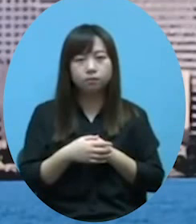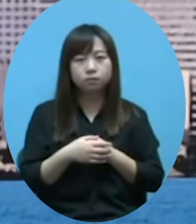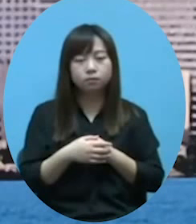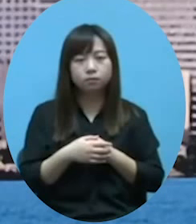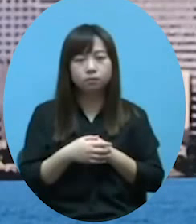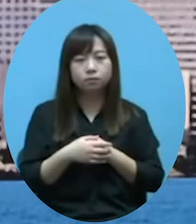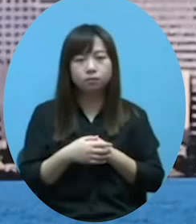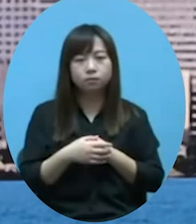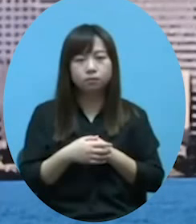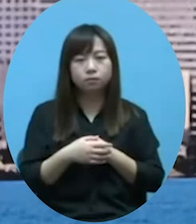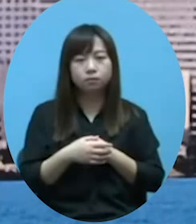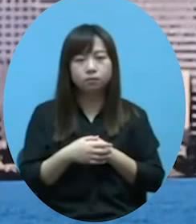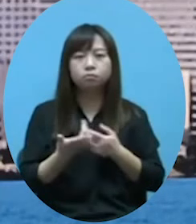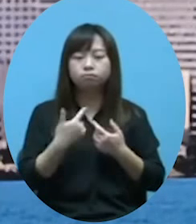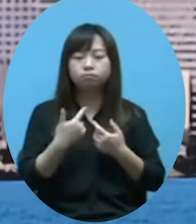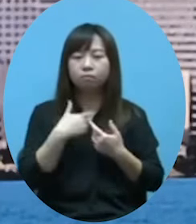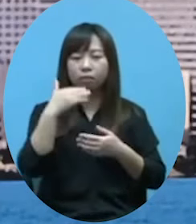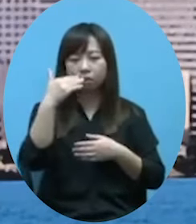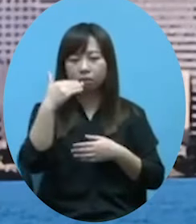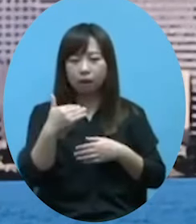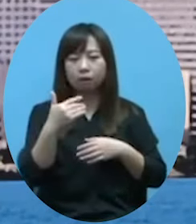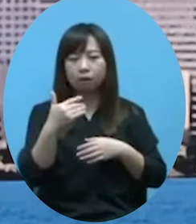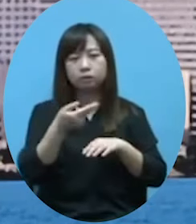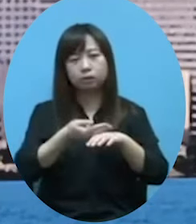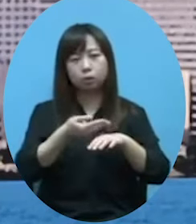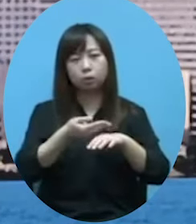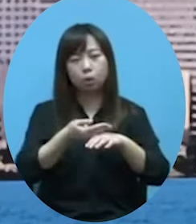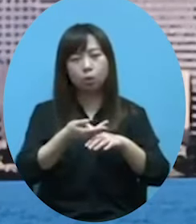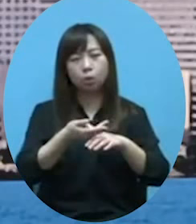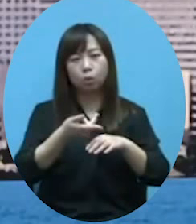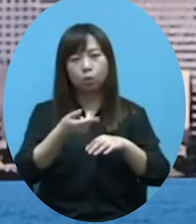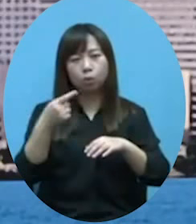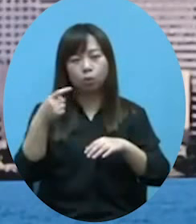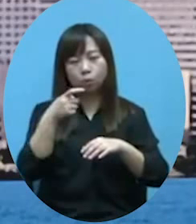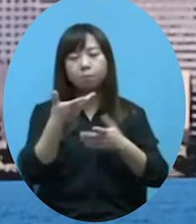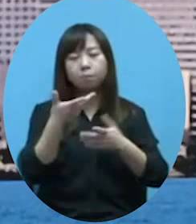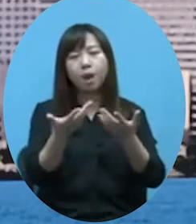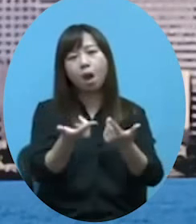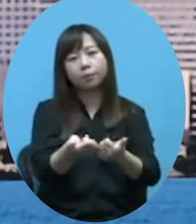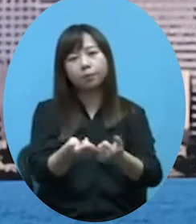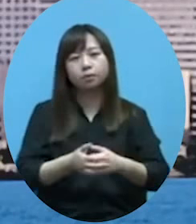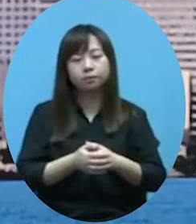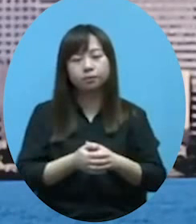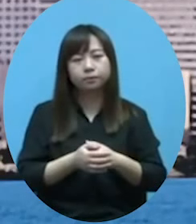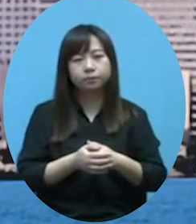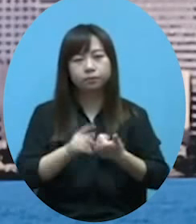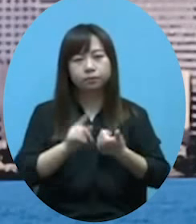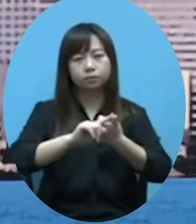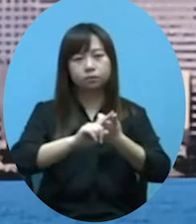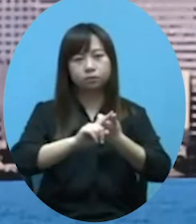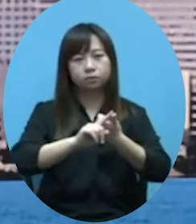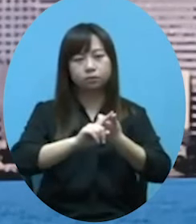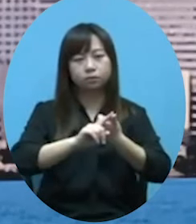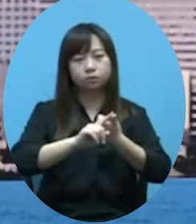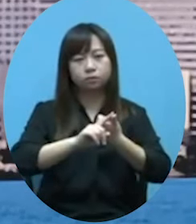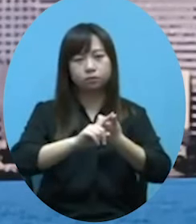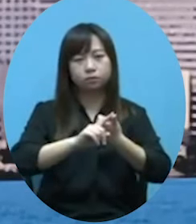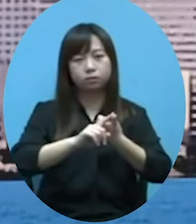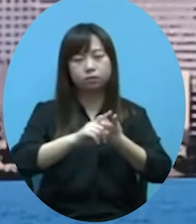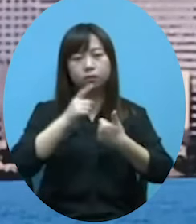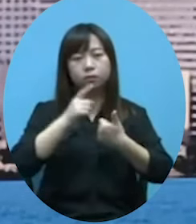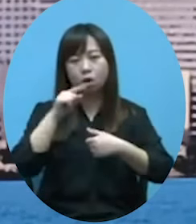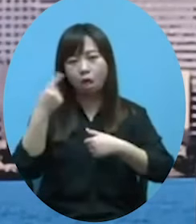用這個低分量的感染呢就比較是可能是適合一些是的第一我們還會